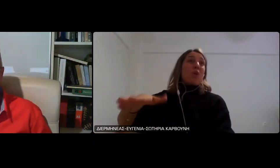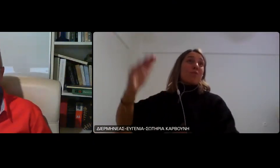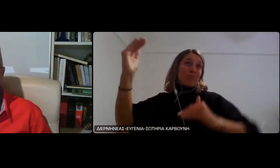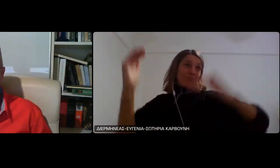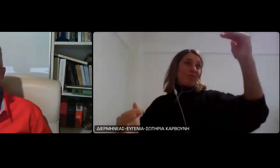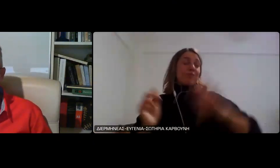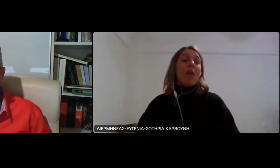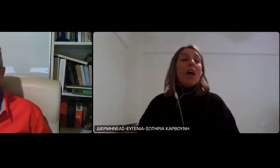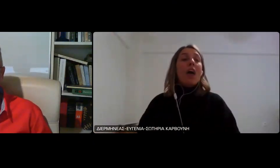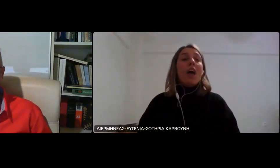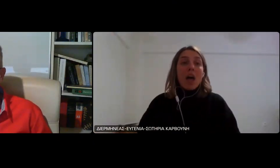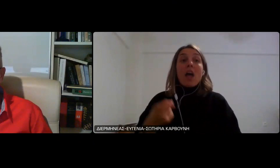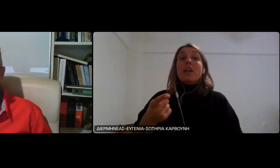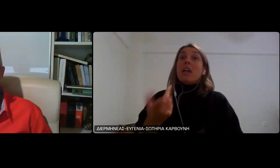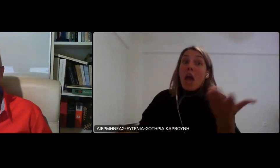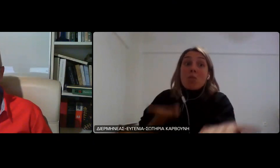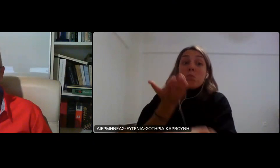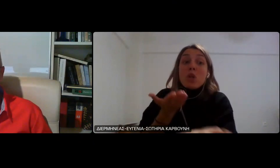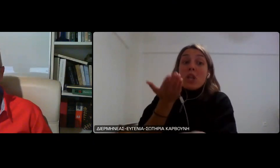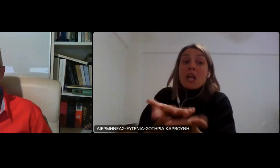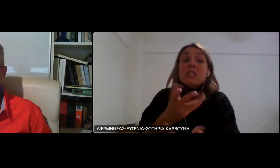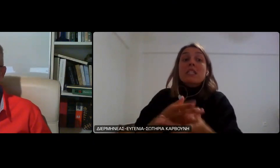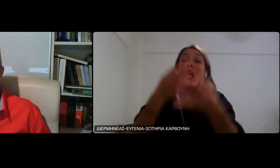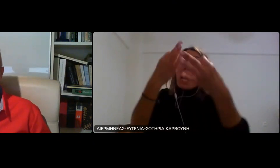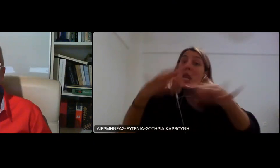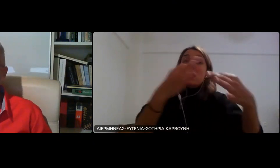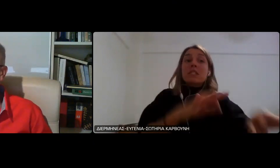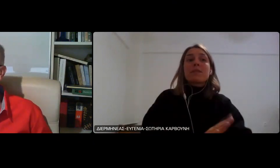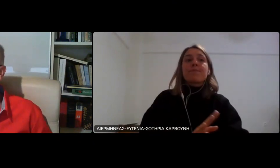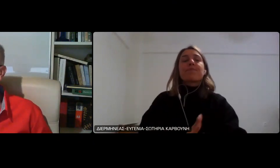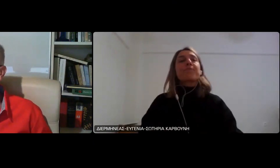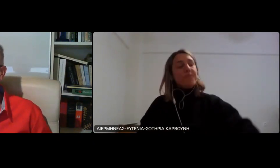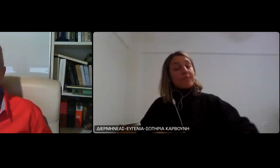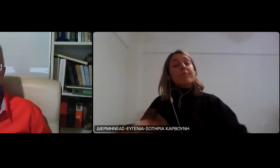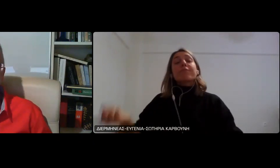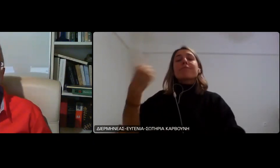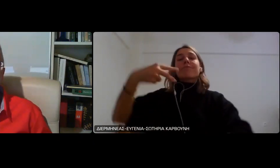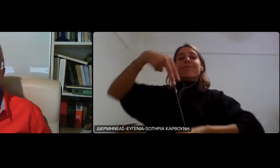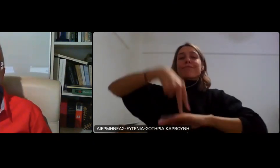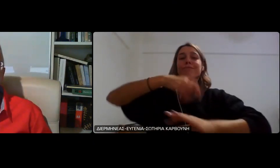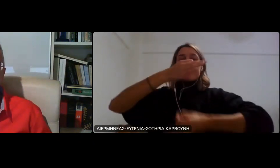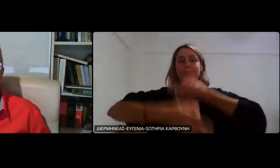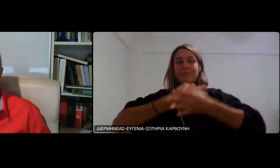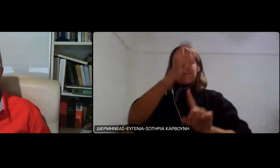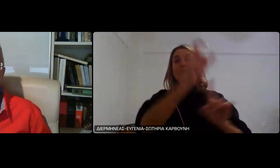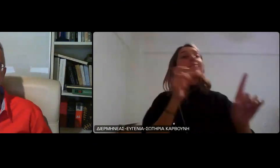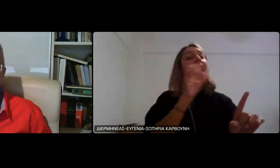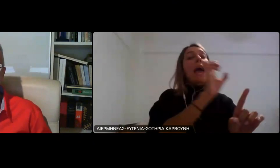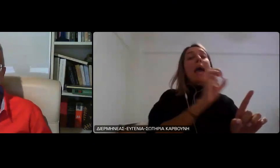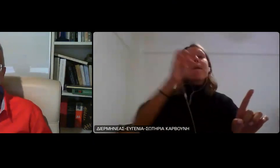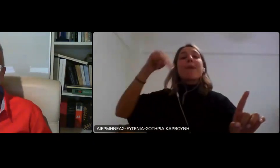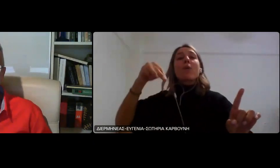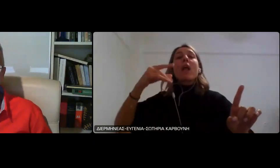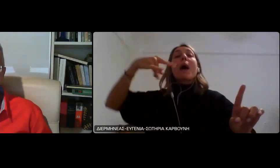κατευθύνσεις, προτάσεις προς κάποιες λύσεις. Περνάμε λοιπόν στην επόμενη ομιλήτρια, την Εμμανουέλα Πατινιωτάκη.